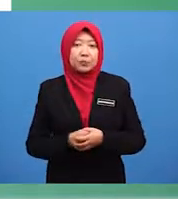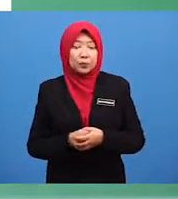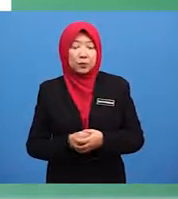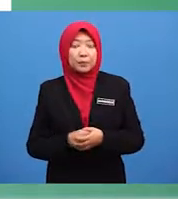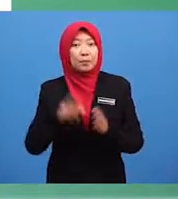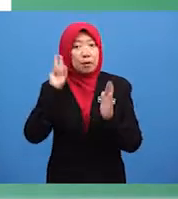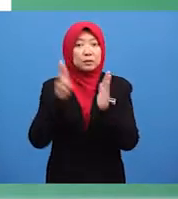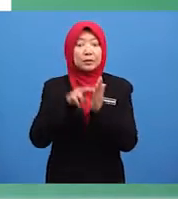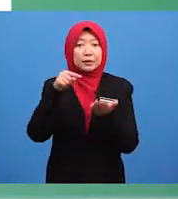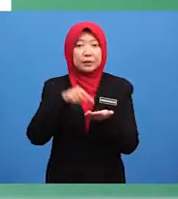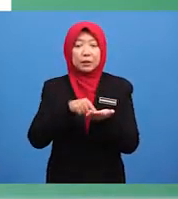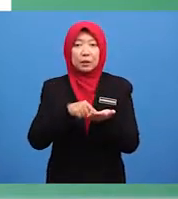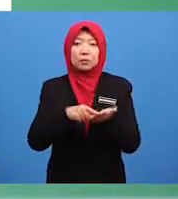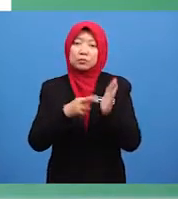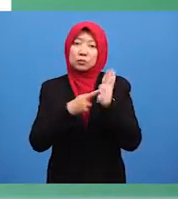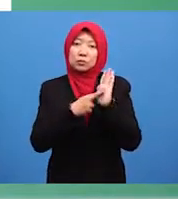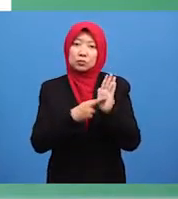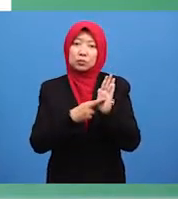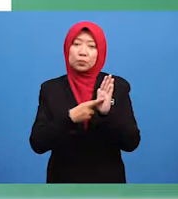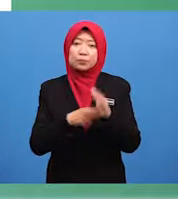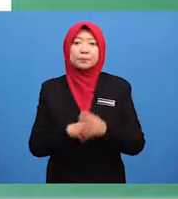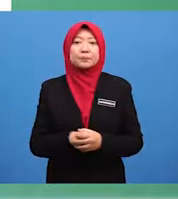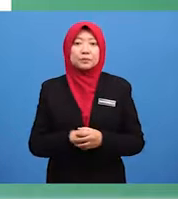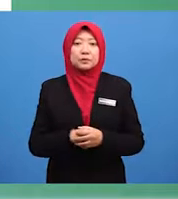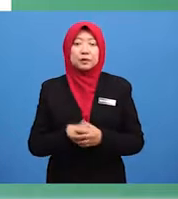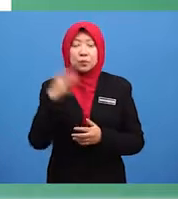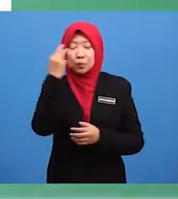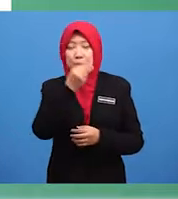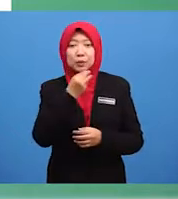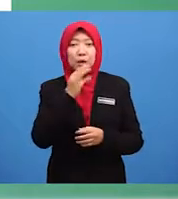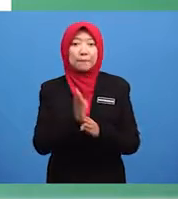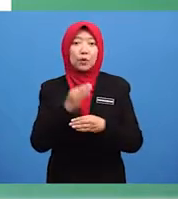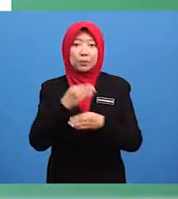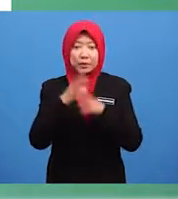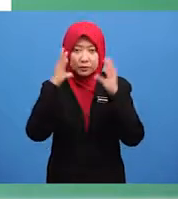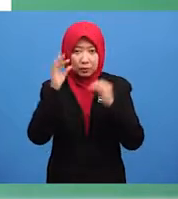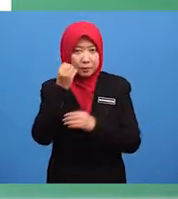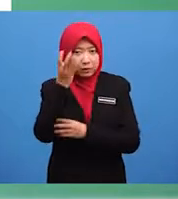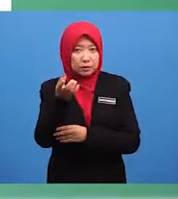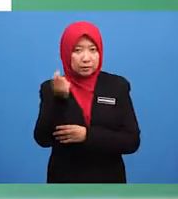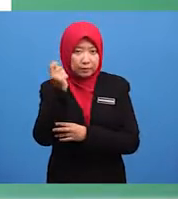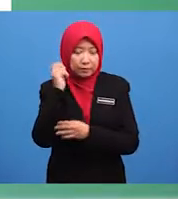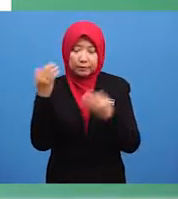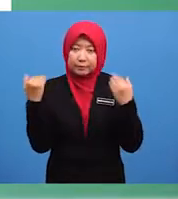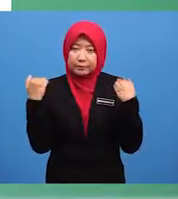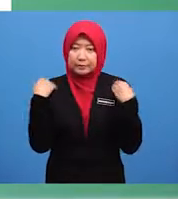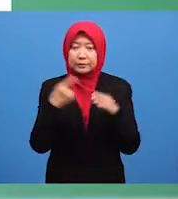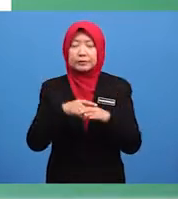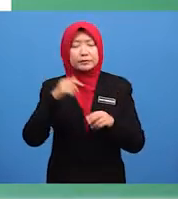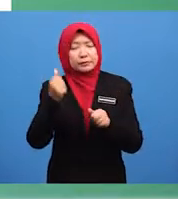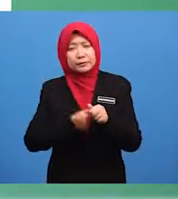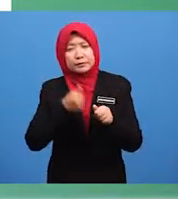ini merujuk bentuk muka bumi yang cikgu terangkan tadi yang terdapat di